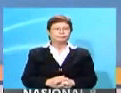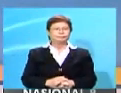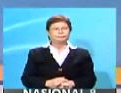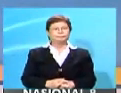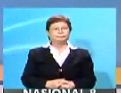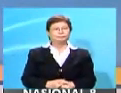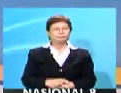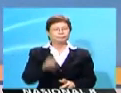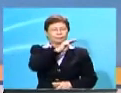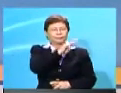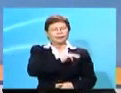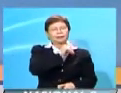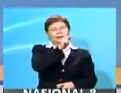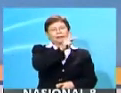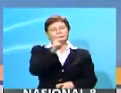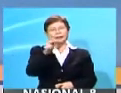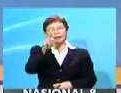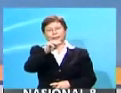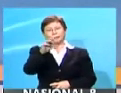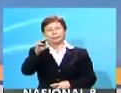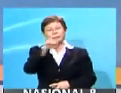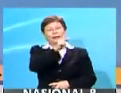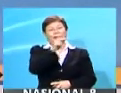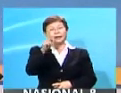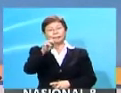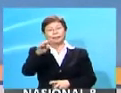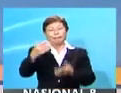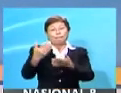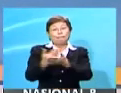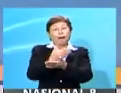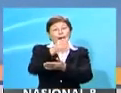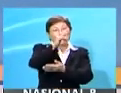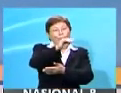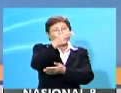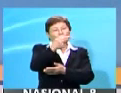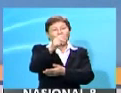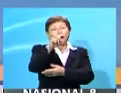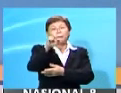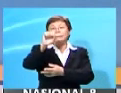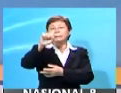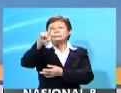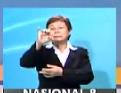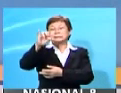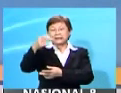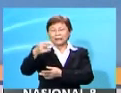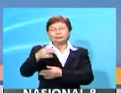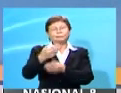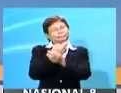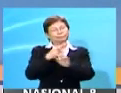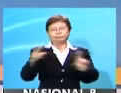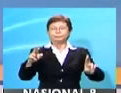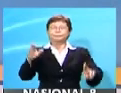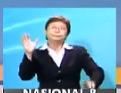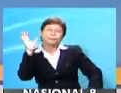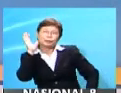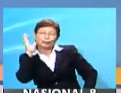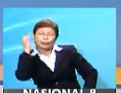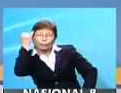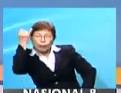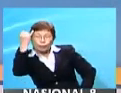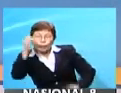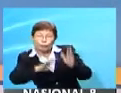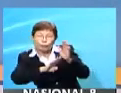negara menteri komunikasi dan multimedia yang baru Datuk Seri dr mohad salh S kerak bersedia mendengar pandangan-pandangan